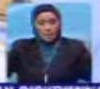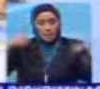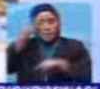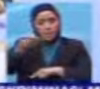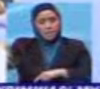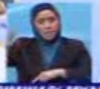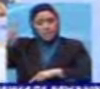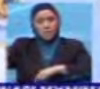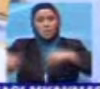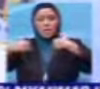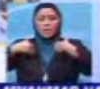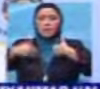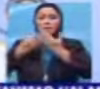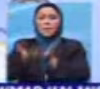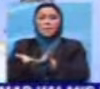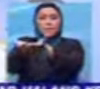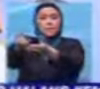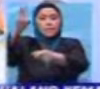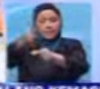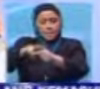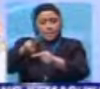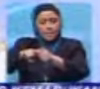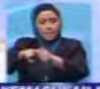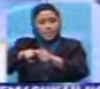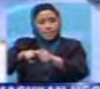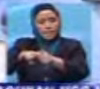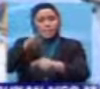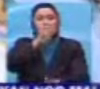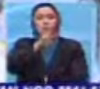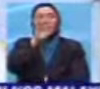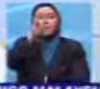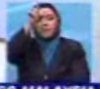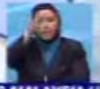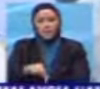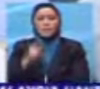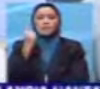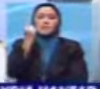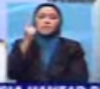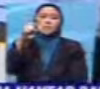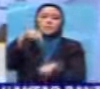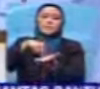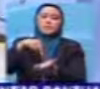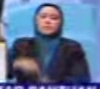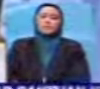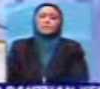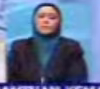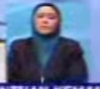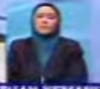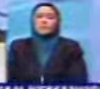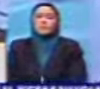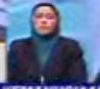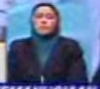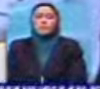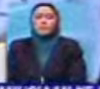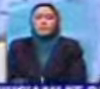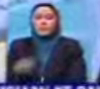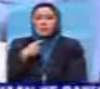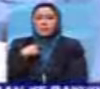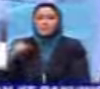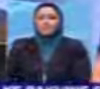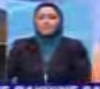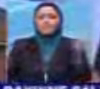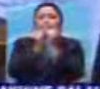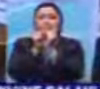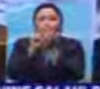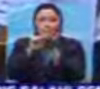Port Klang selewat-lewatnya pada 28 hari bulan 1 ini. Beliau ditemui pemberita